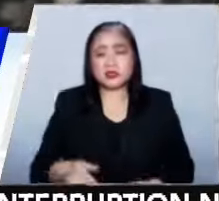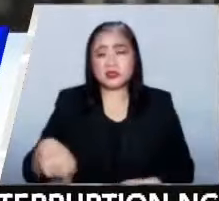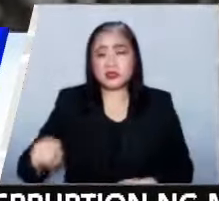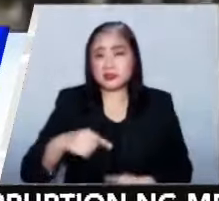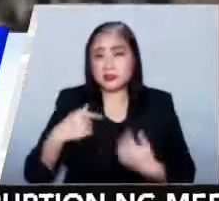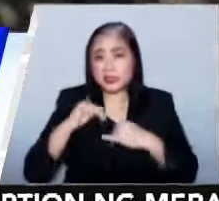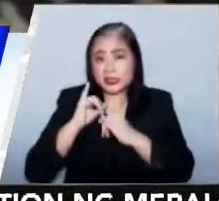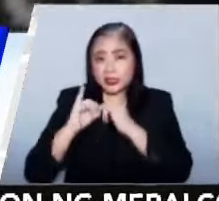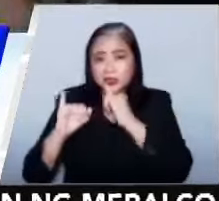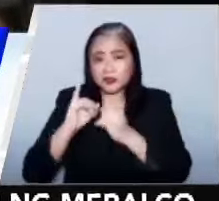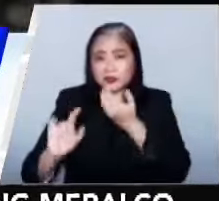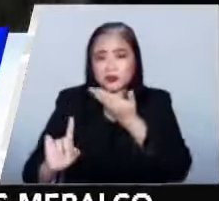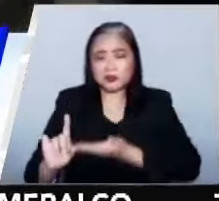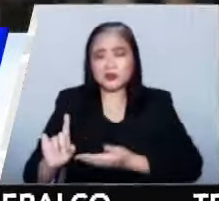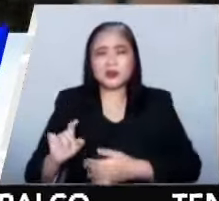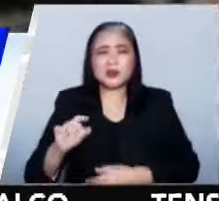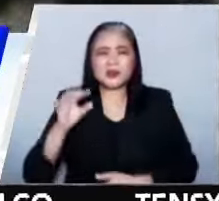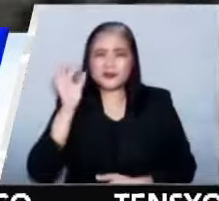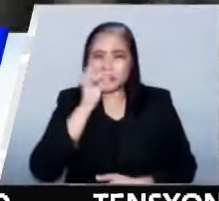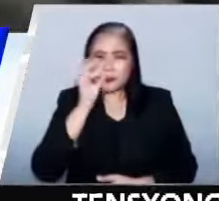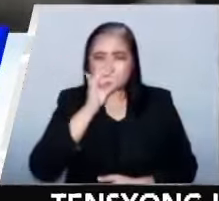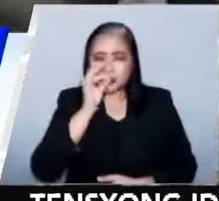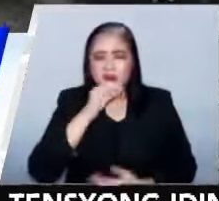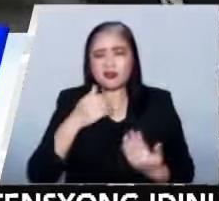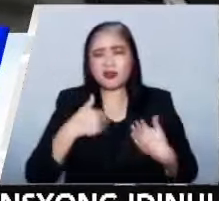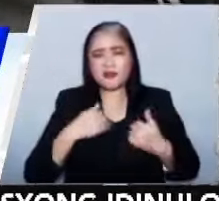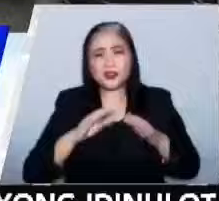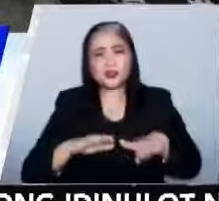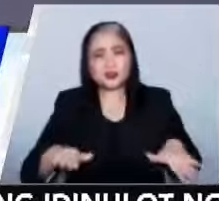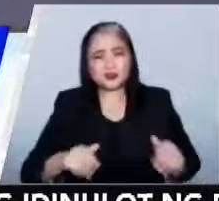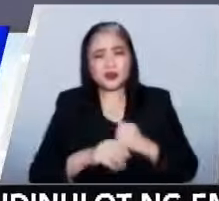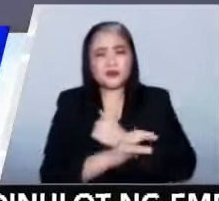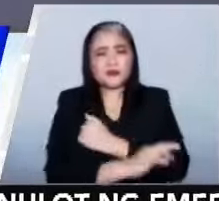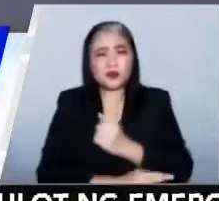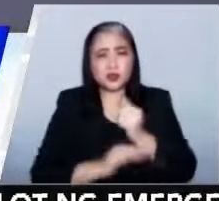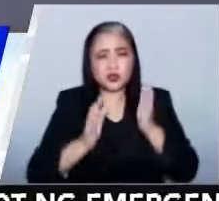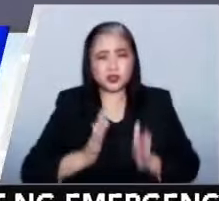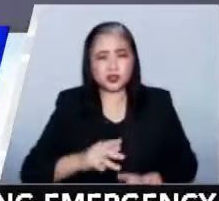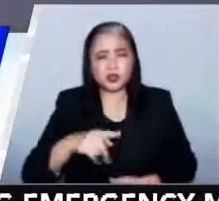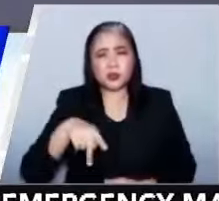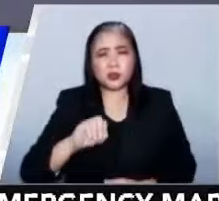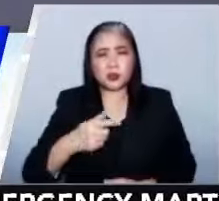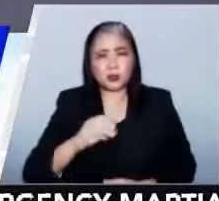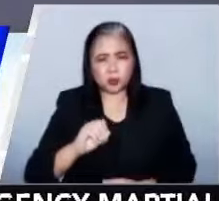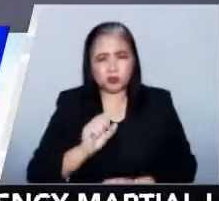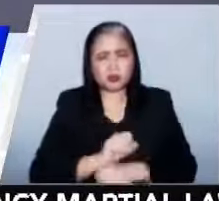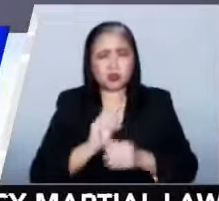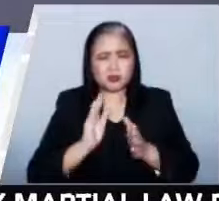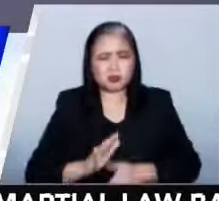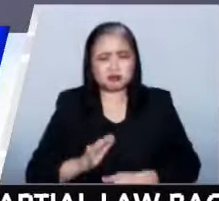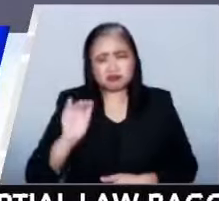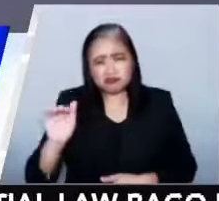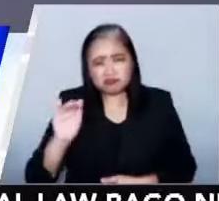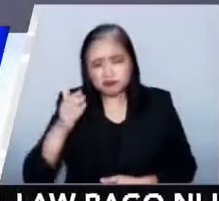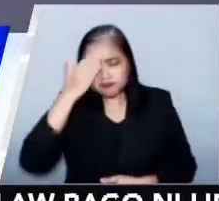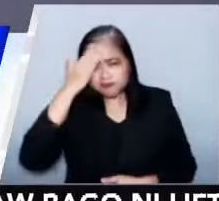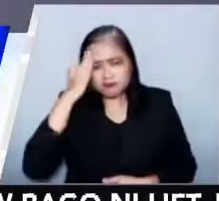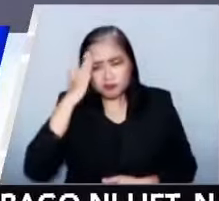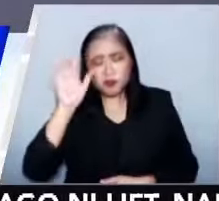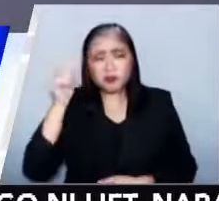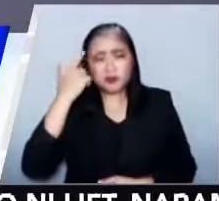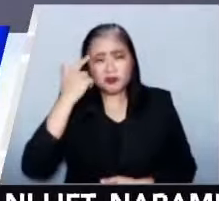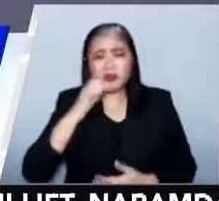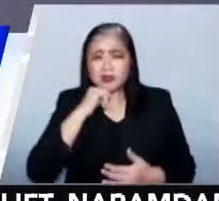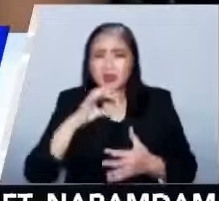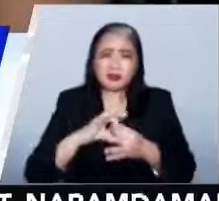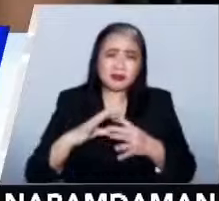ng mga Pinay na may anak sa mga dayuhang POGO worker. May pakiusap sila sa gobyerno para hindi mawala ang kanilang mga anak sa mga banyaga